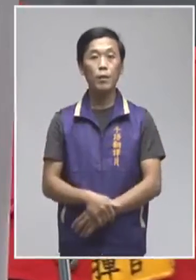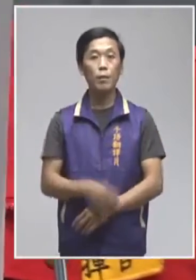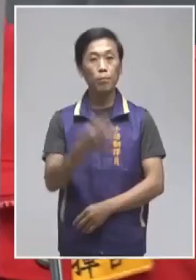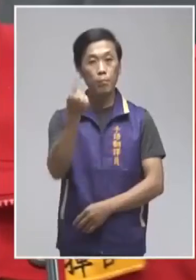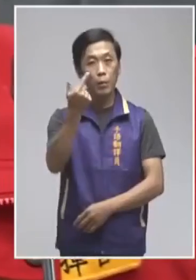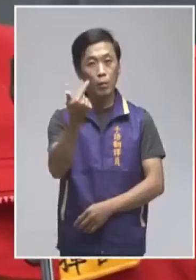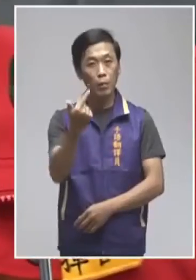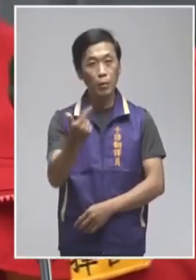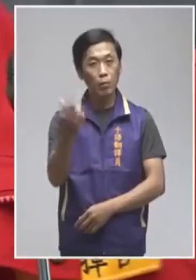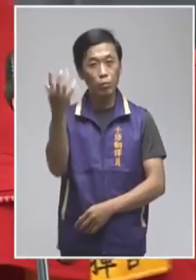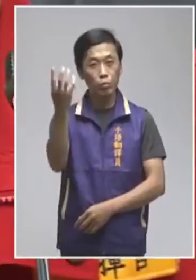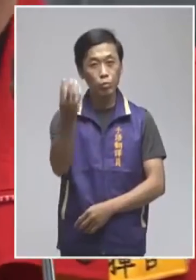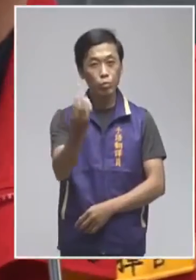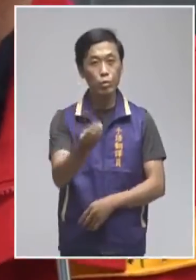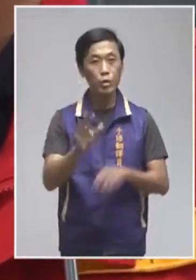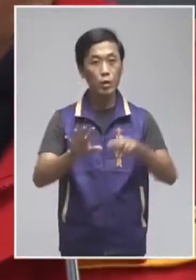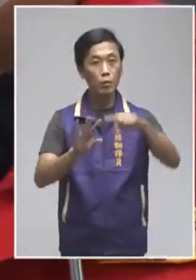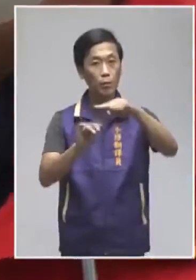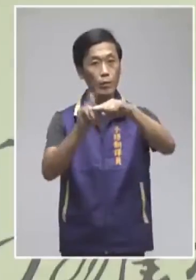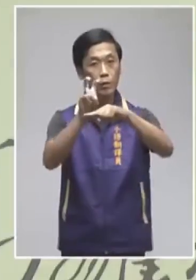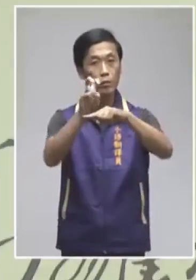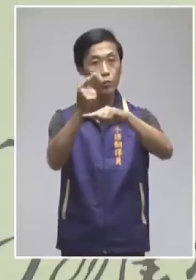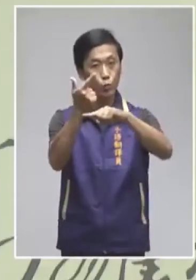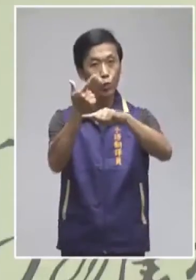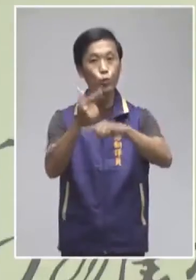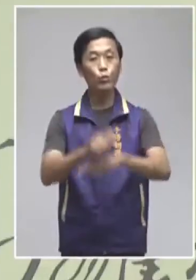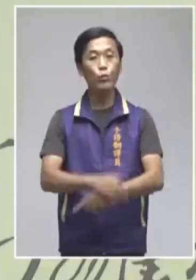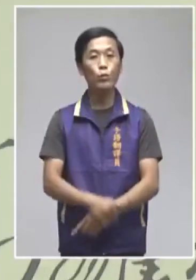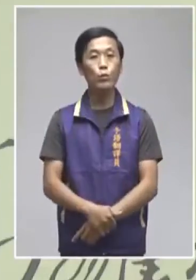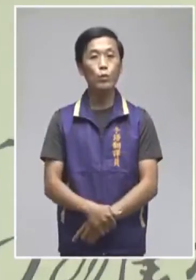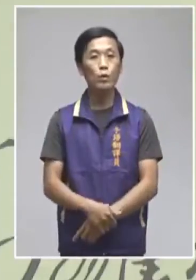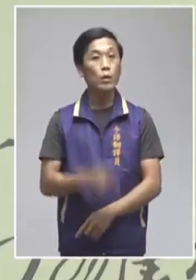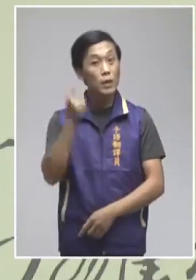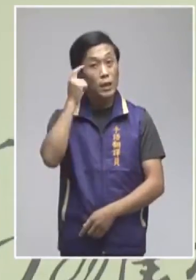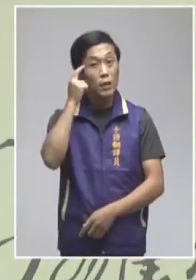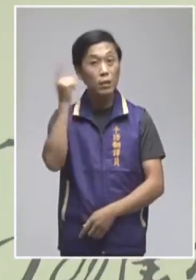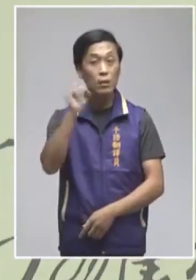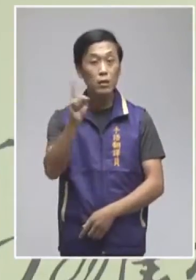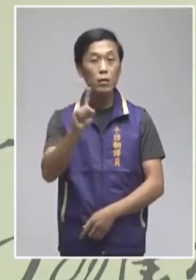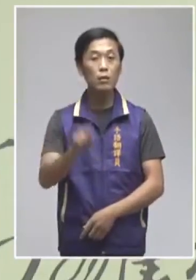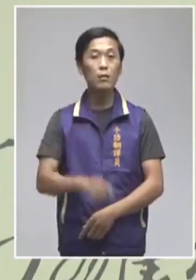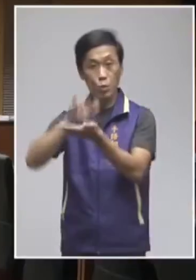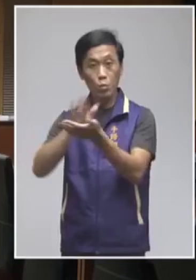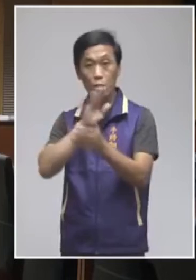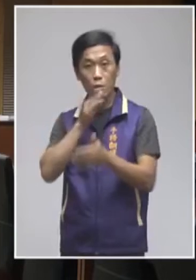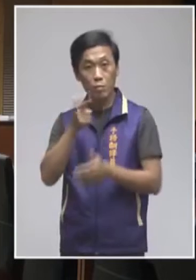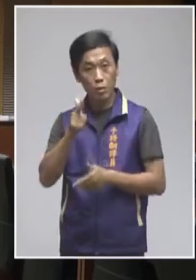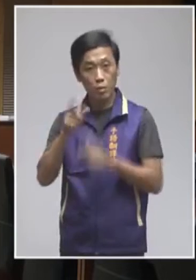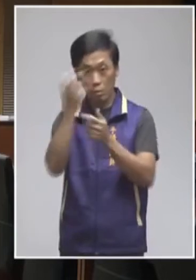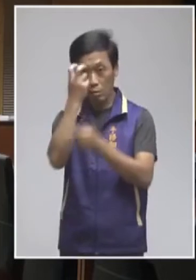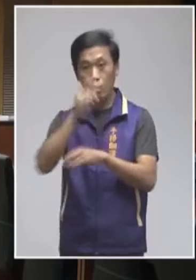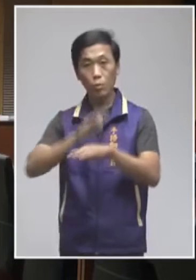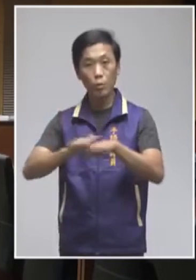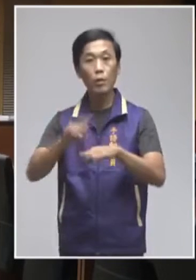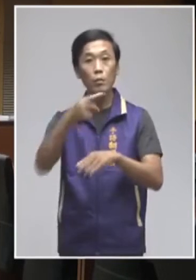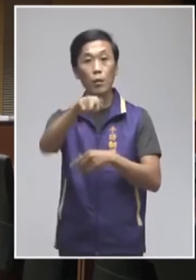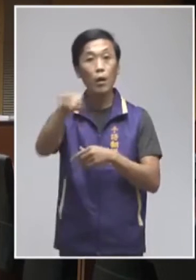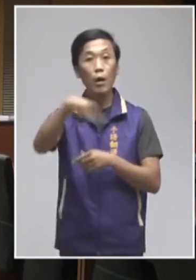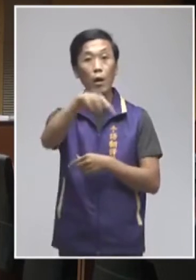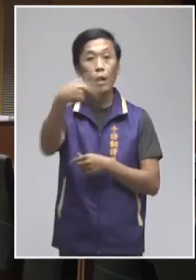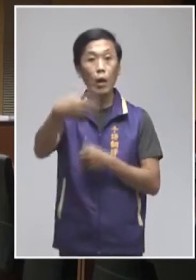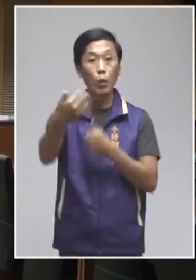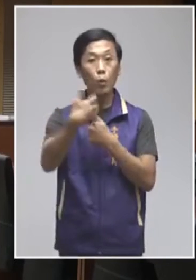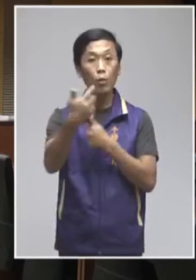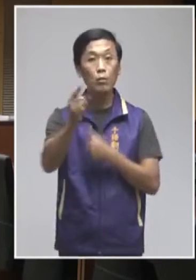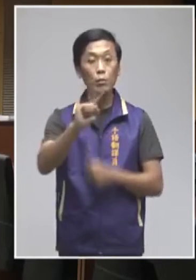关的振兴计划，只是接下来还要面对 BA.4 以及 BA.5 的入侵，出入境目前采用更严格的 PCR 检测，民众